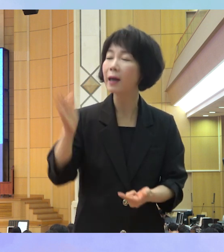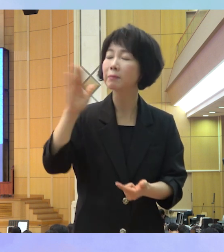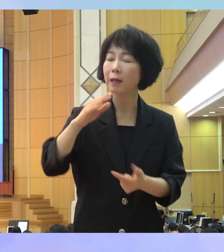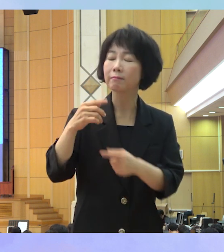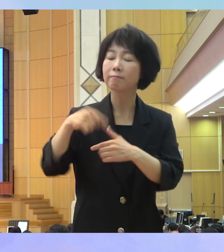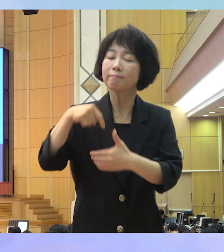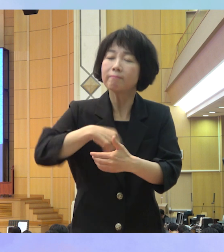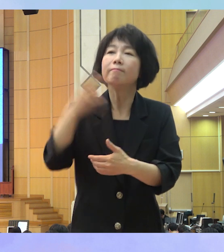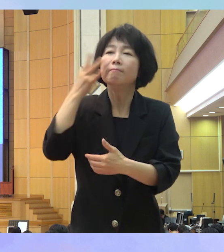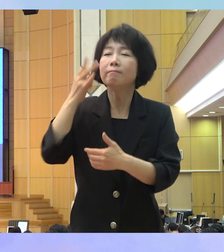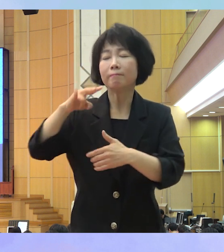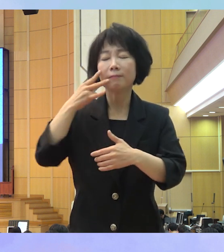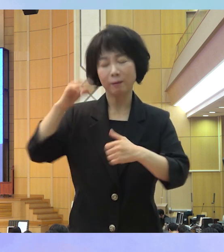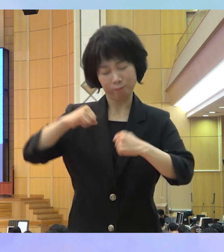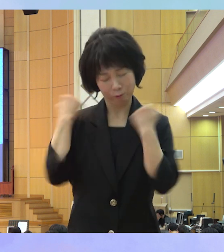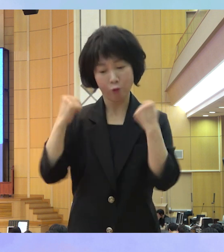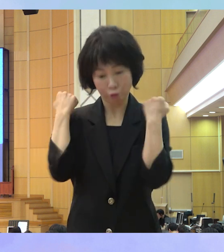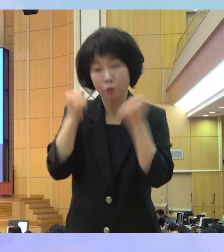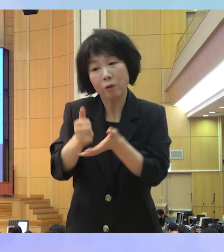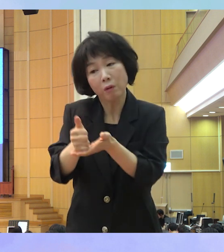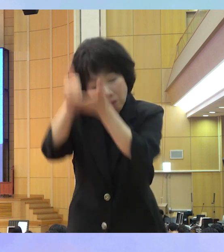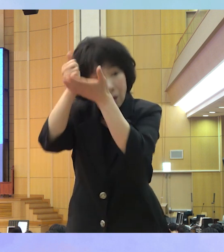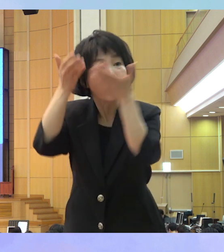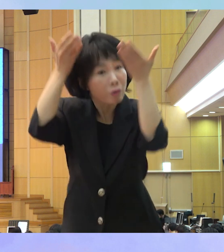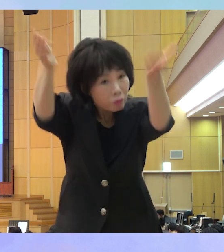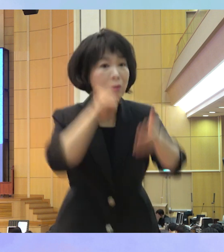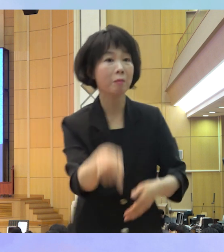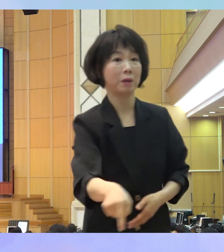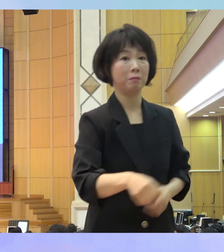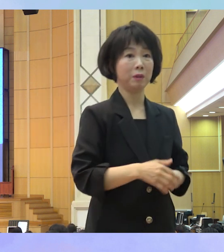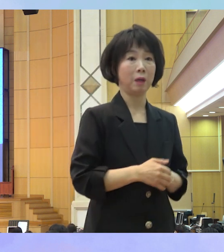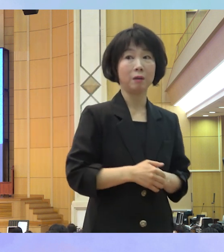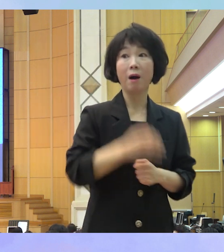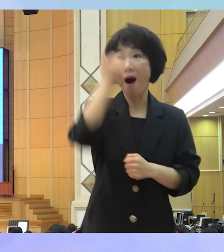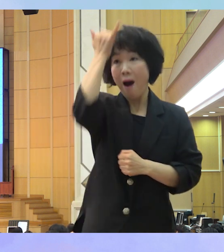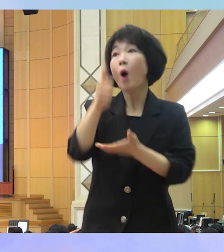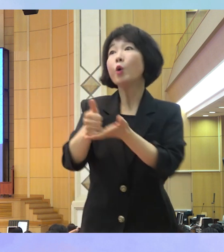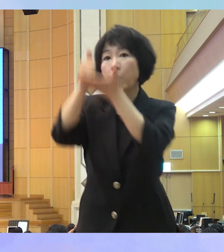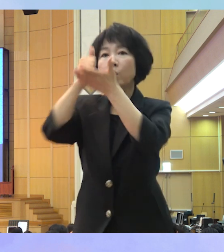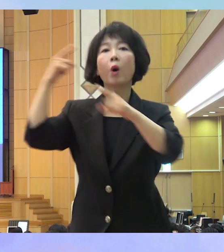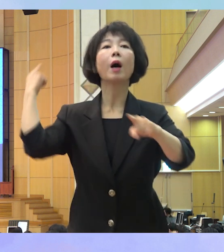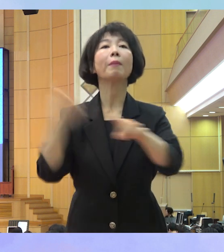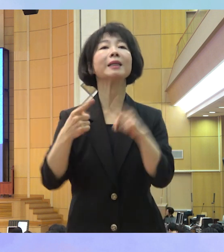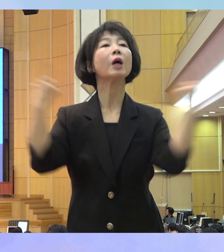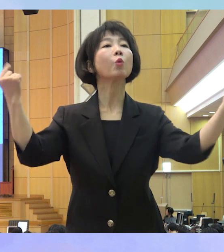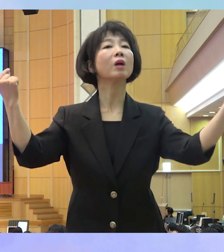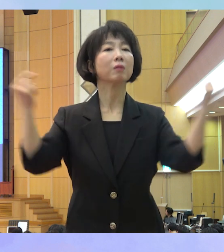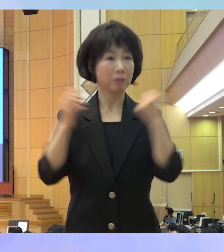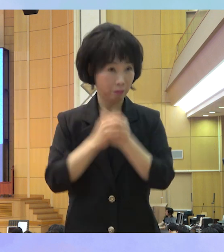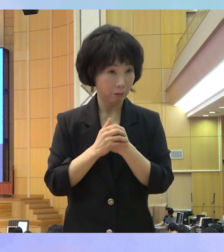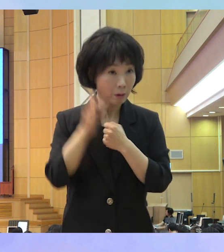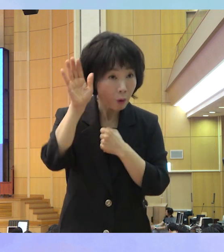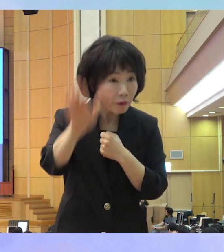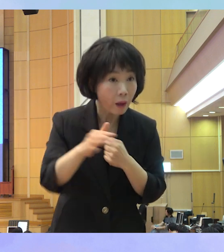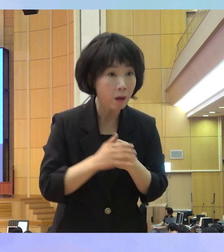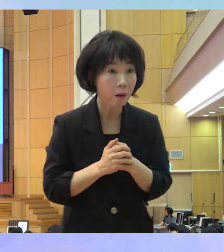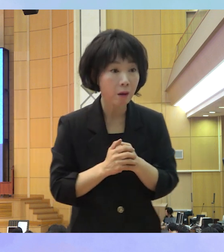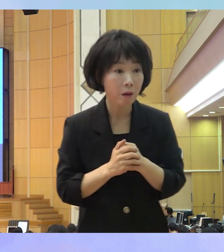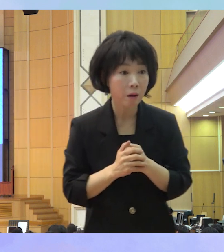할지라도 부모님 말씀을 잘 들어드리는 거, 그게 효도라는 거예요. 그런데